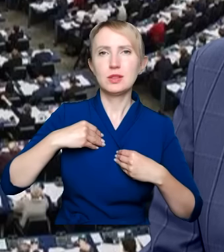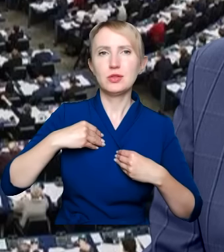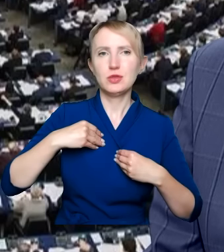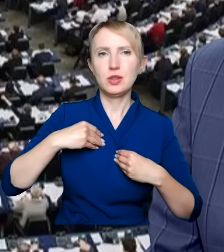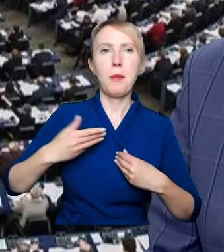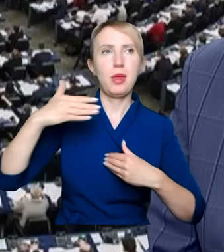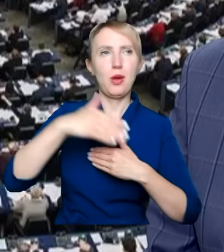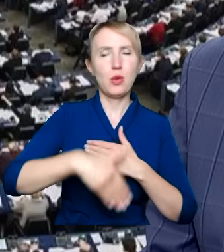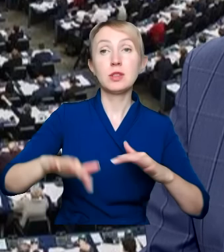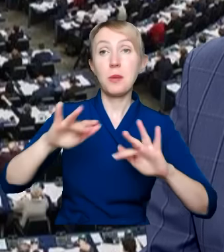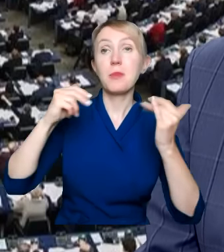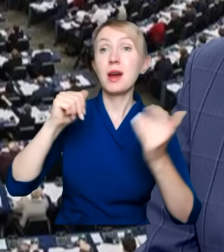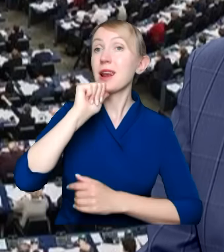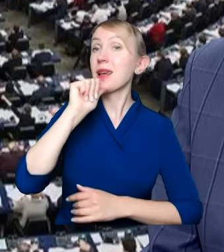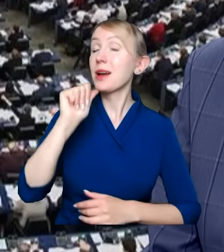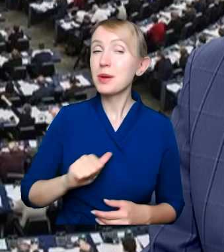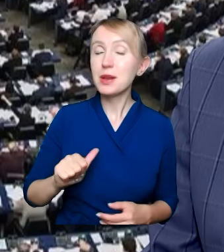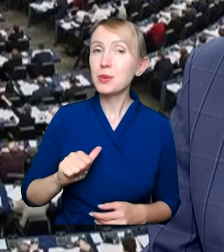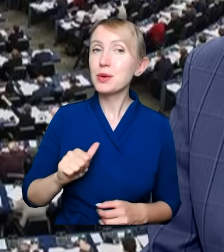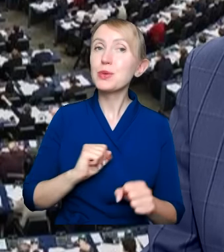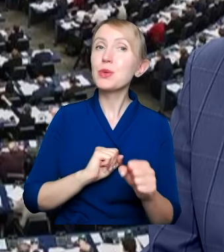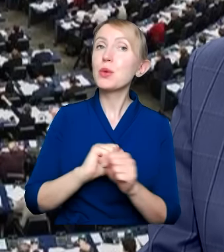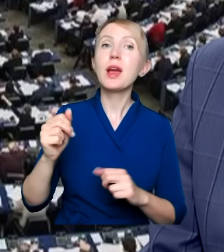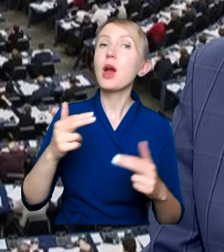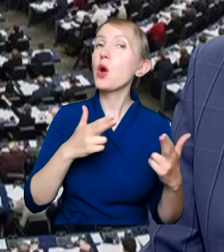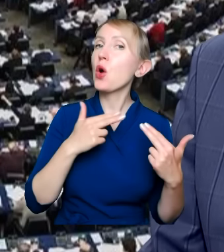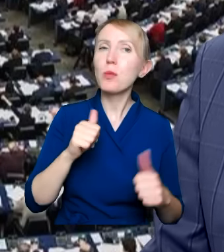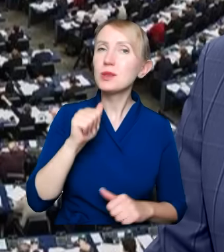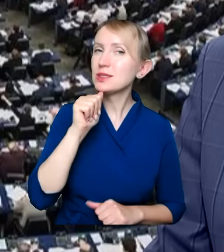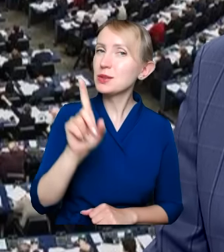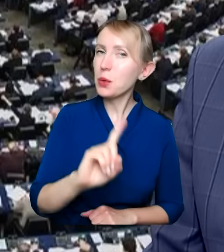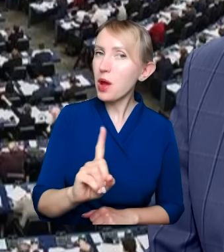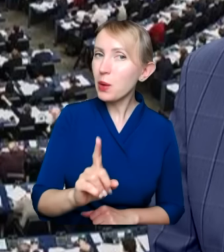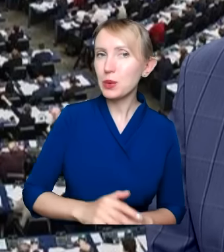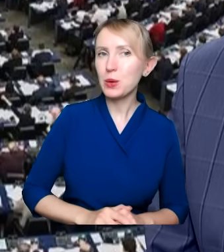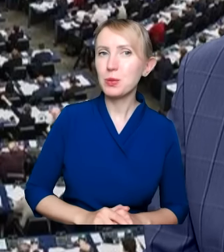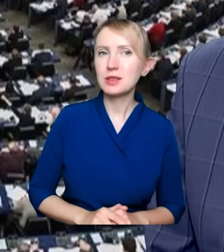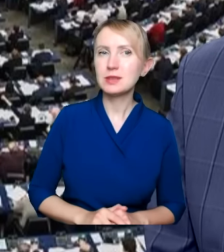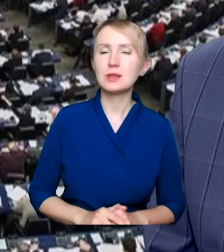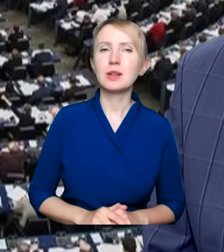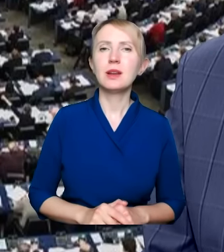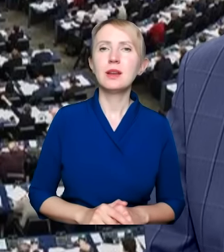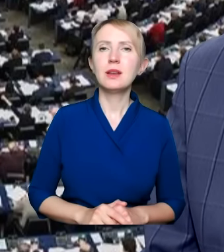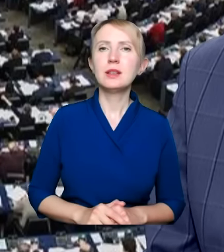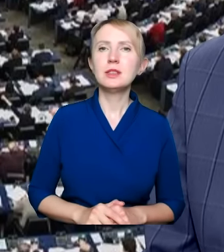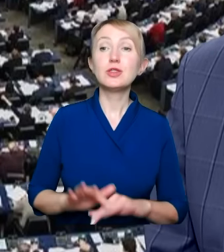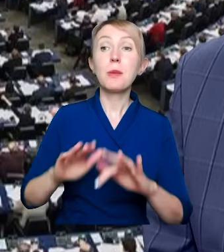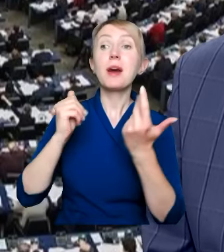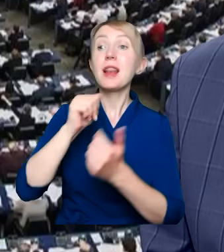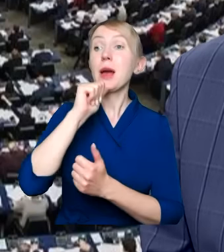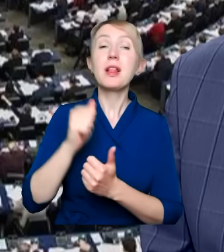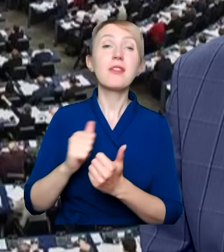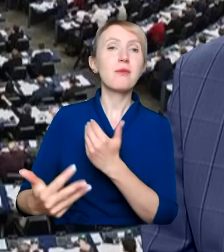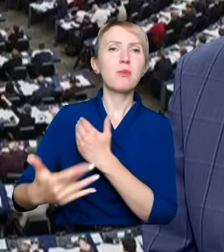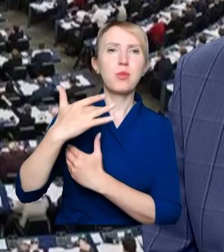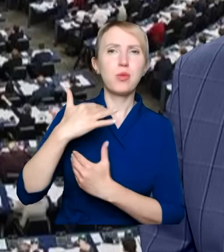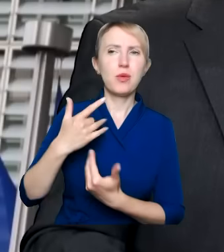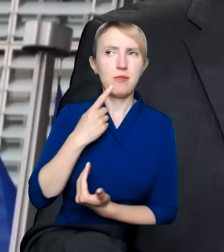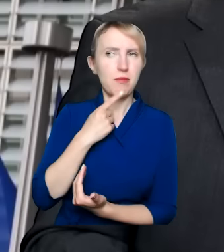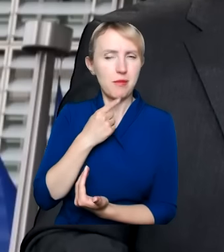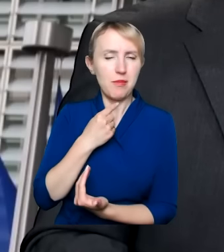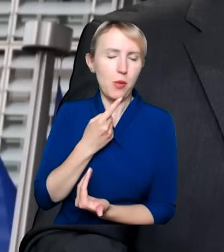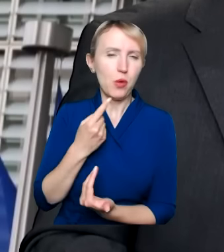Parlament Europejski nie jest komisją Europejską że tutaj wpływ tej instytucji jest relatywnie nieduży